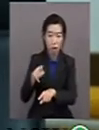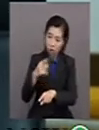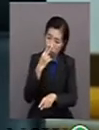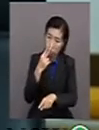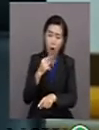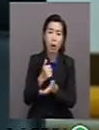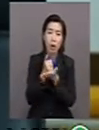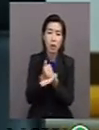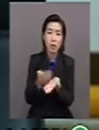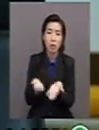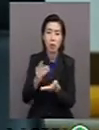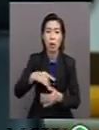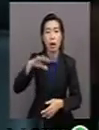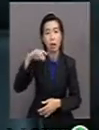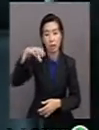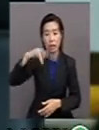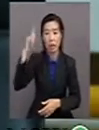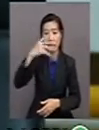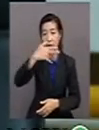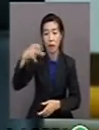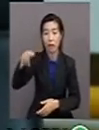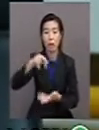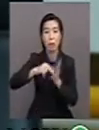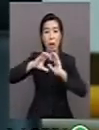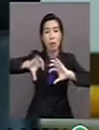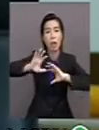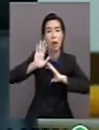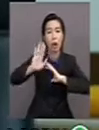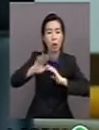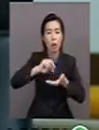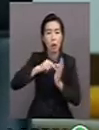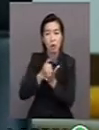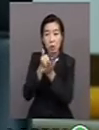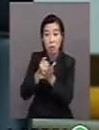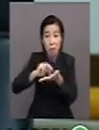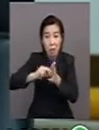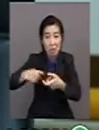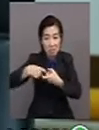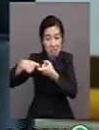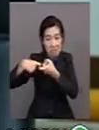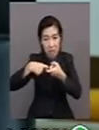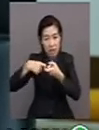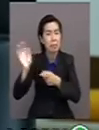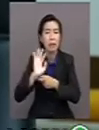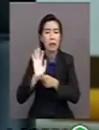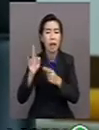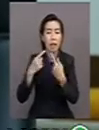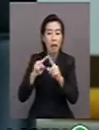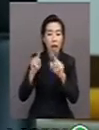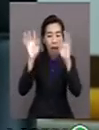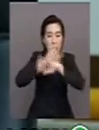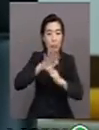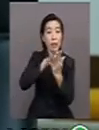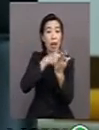อุดหนุนหน่วยงานของรัฐนะครับก็อาจจะเป็นส่วนหนึ่งแต่ก็ไม่ใช่เป็นเรื่องหัวงานอะไรกันนะครับเป็นเรื่องเชิงนโยบ